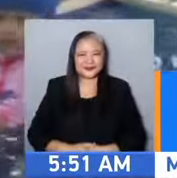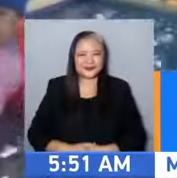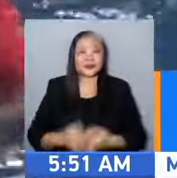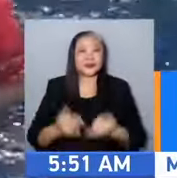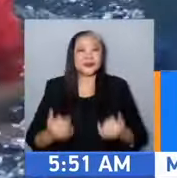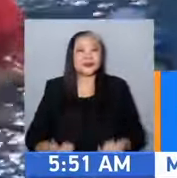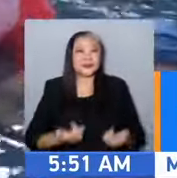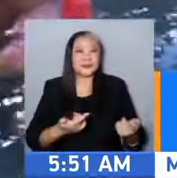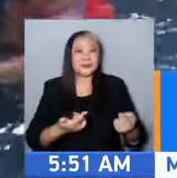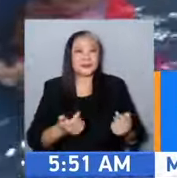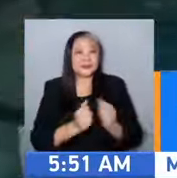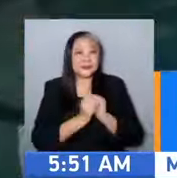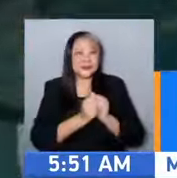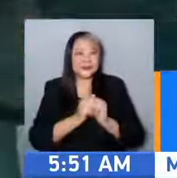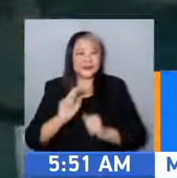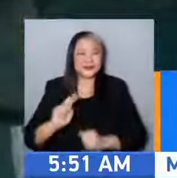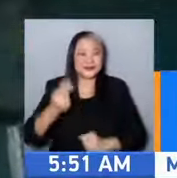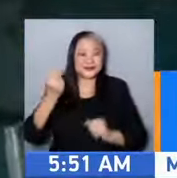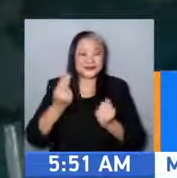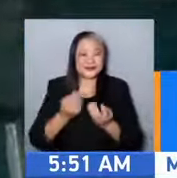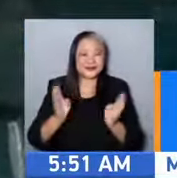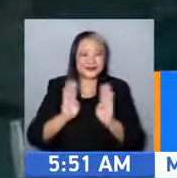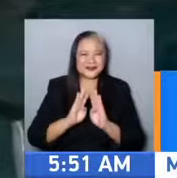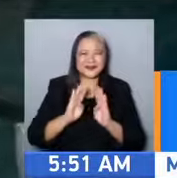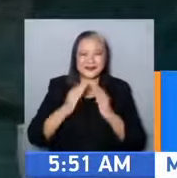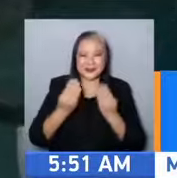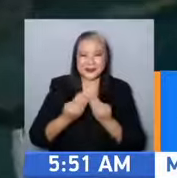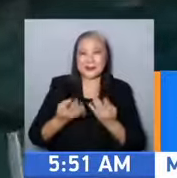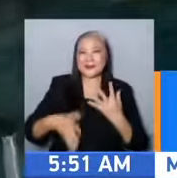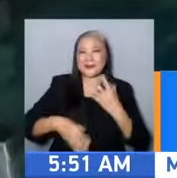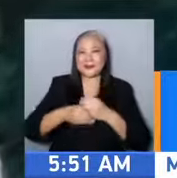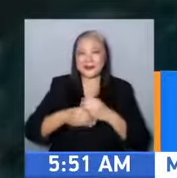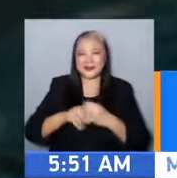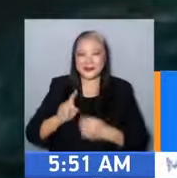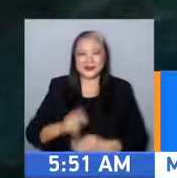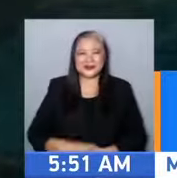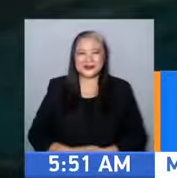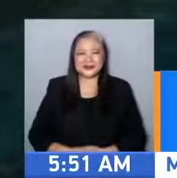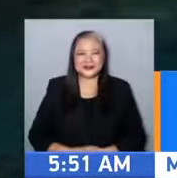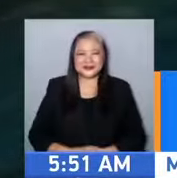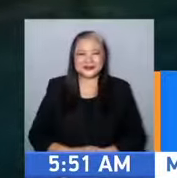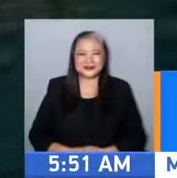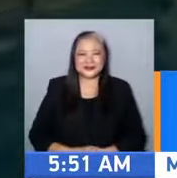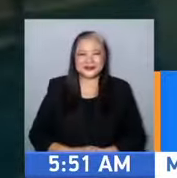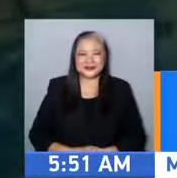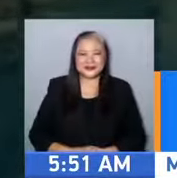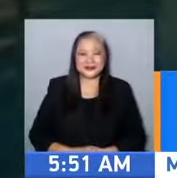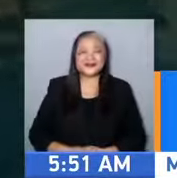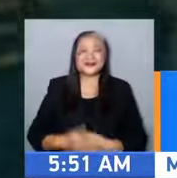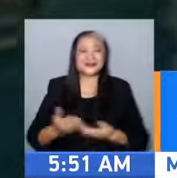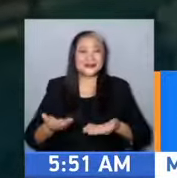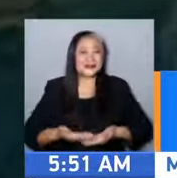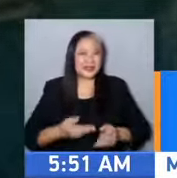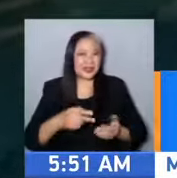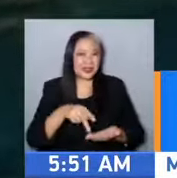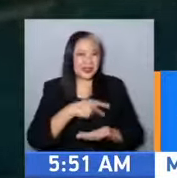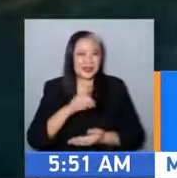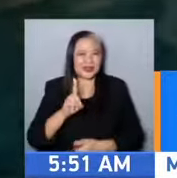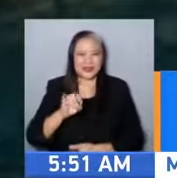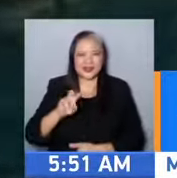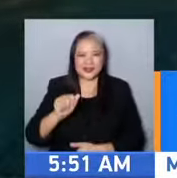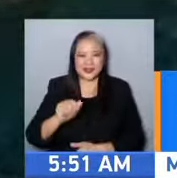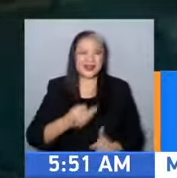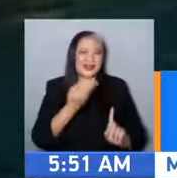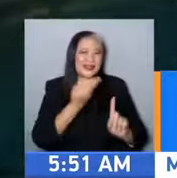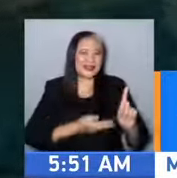na may kasama pang plus one. Kaya naman, please welcome our dance diva, Miss Regine Tolentino!